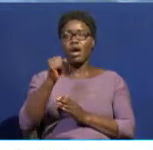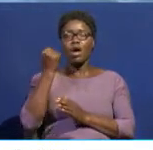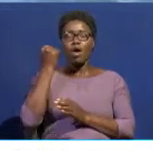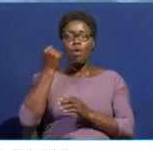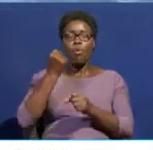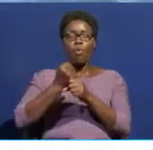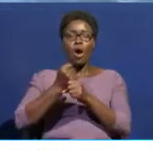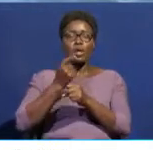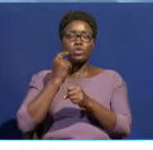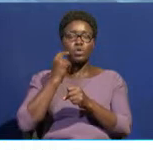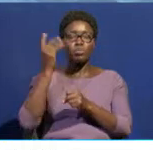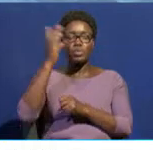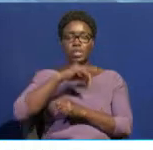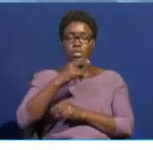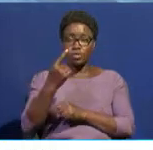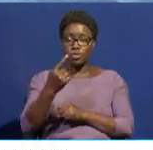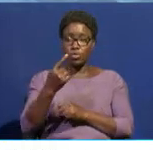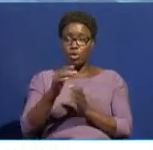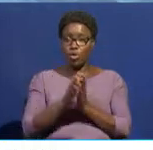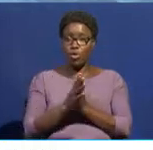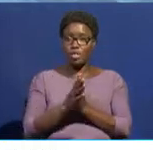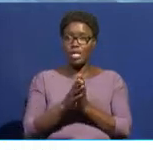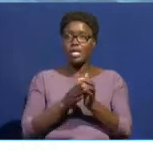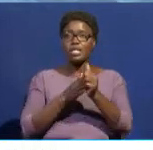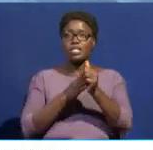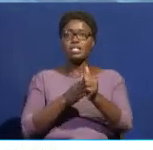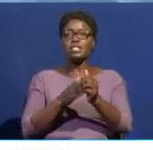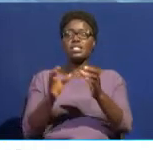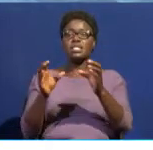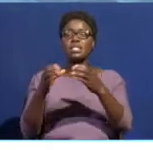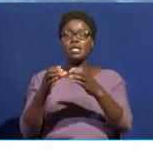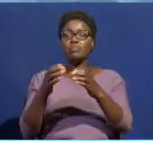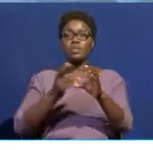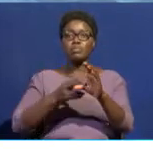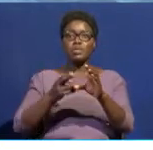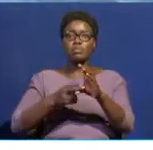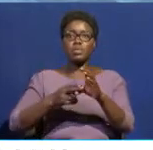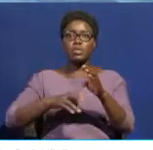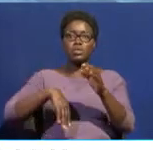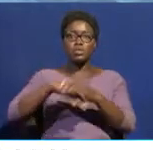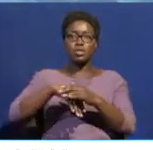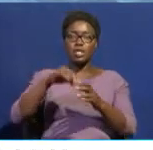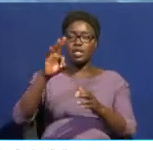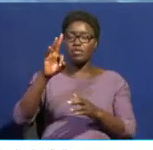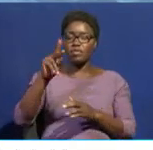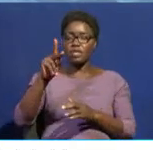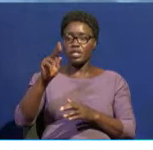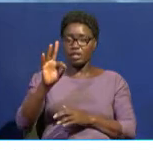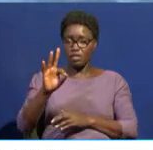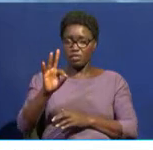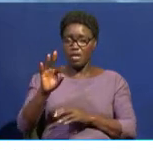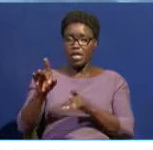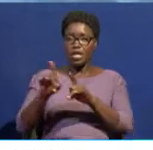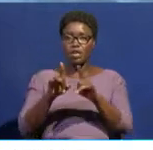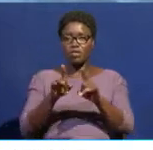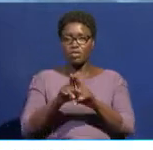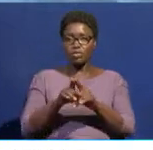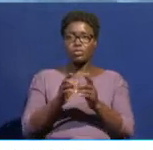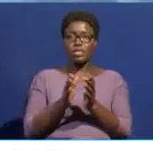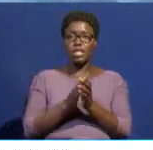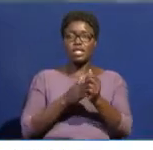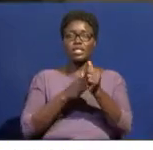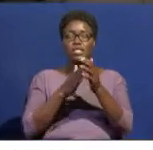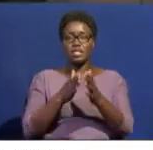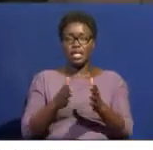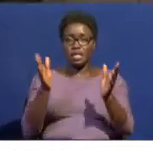siku mbili kuhusu utaalamu na usimamizi kwa vilabu vinavyoshiriki ligi ya soka ya FKF. Kulingana na kinara wa FKF